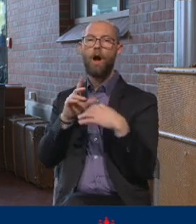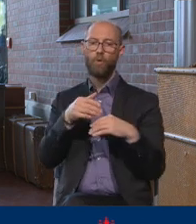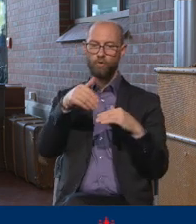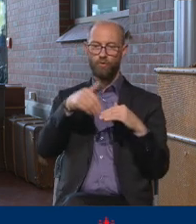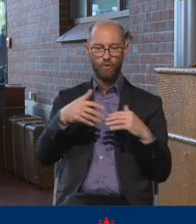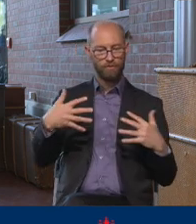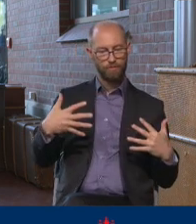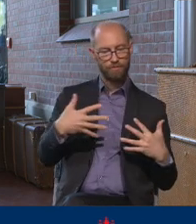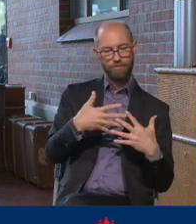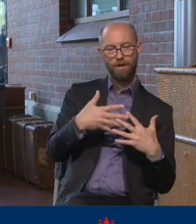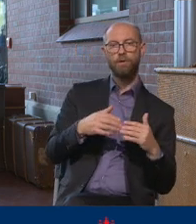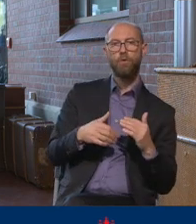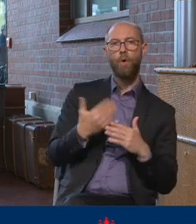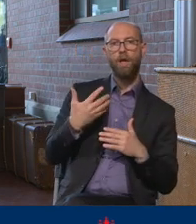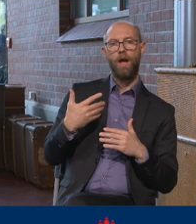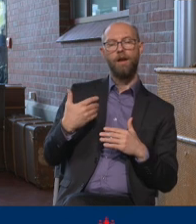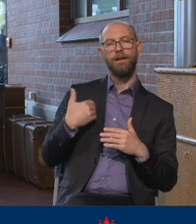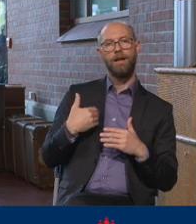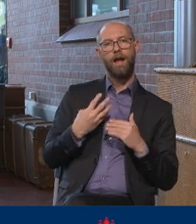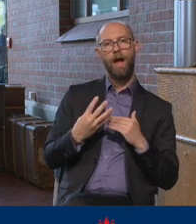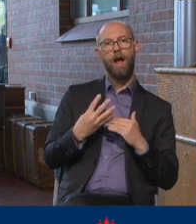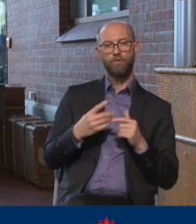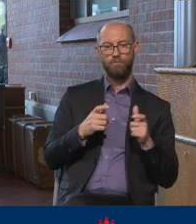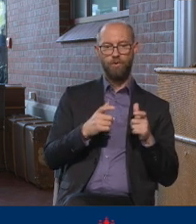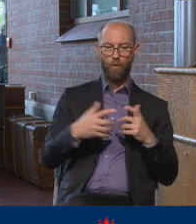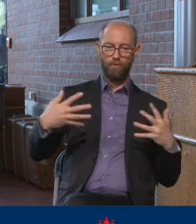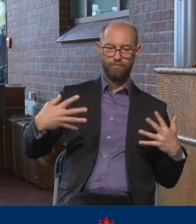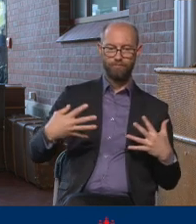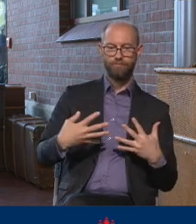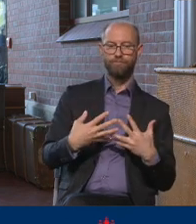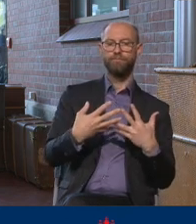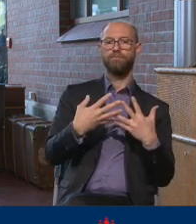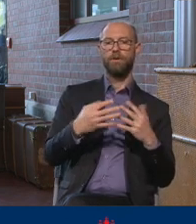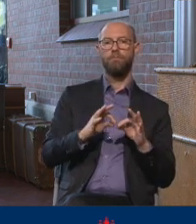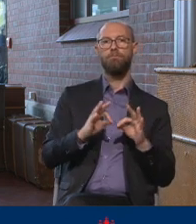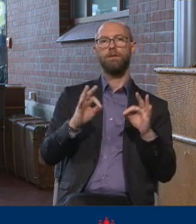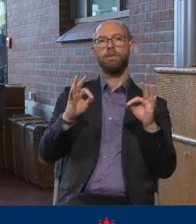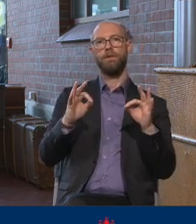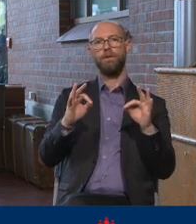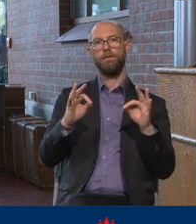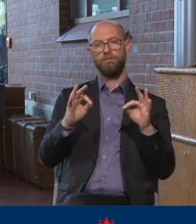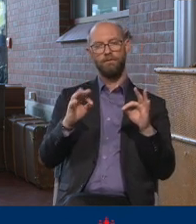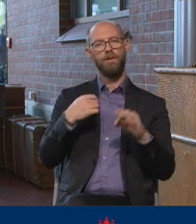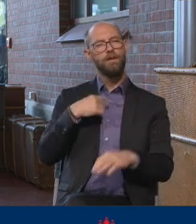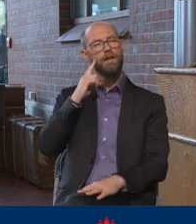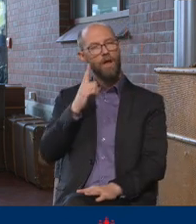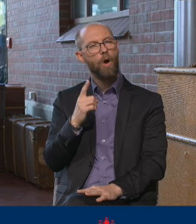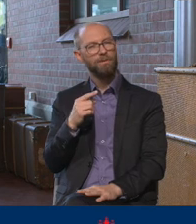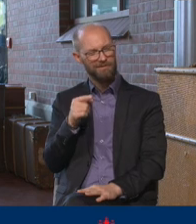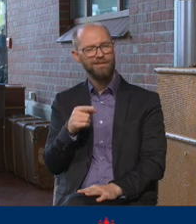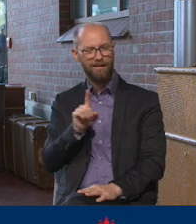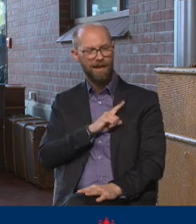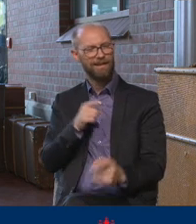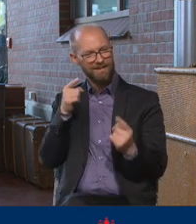dem neuen grasbrook ich neige eher dazu mittlerweile die ambition da hoch zu hängen und zu sagen eigentlich müsste